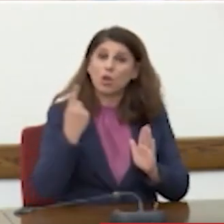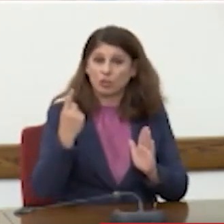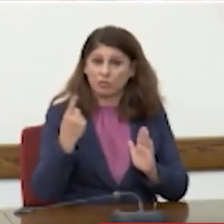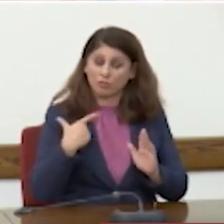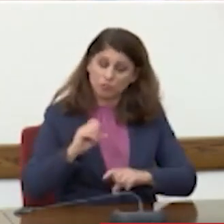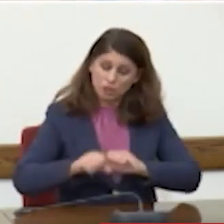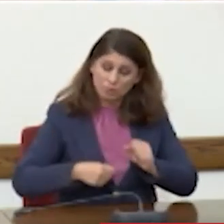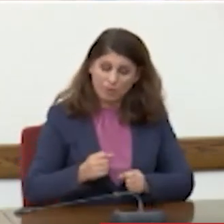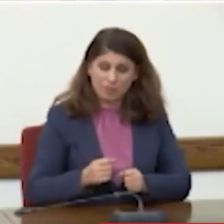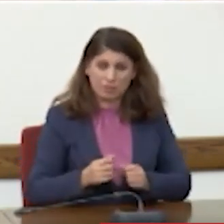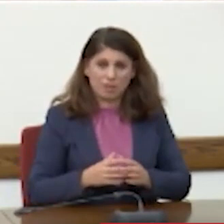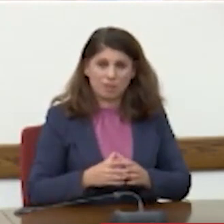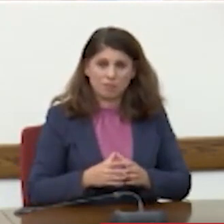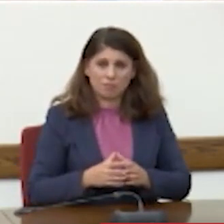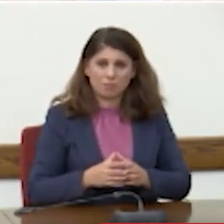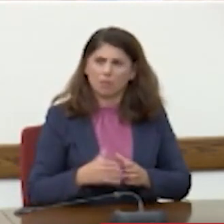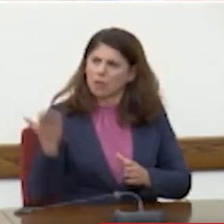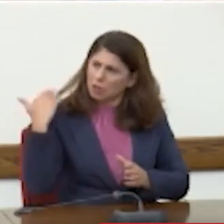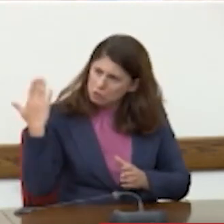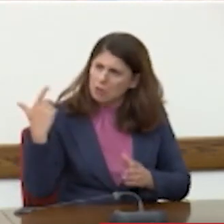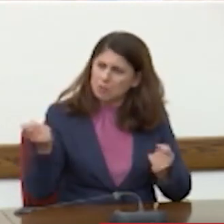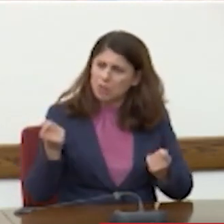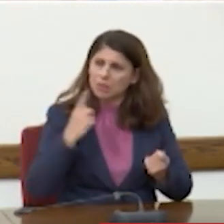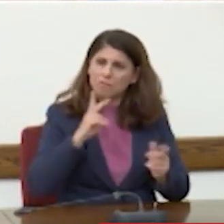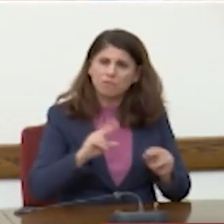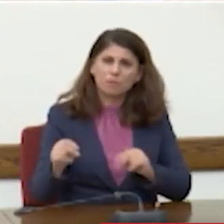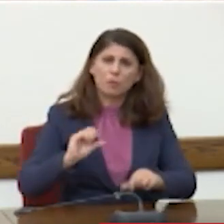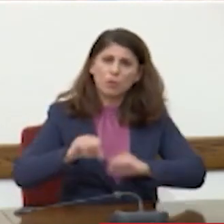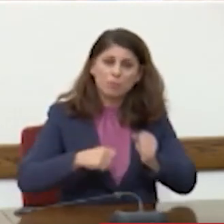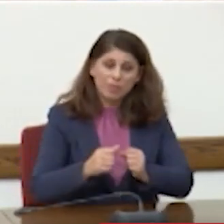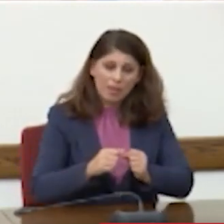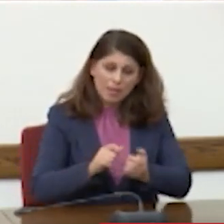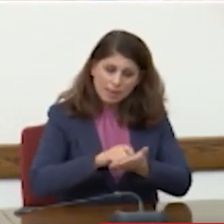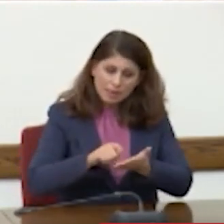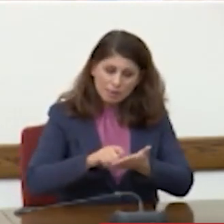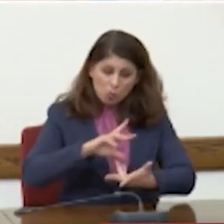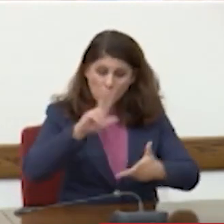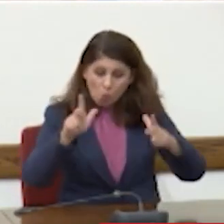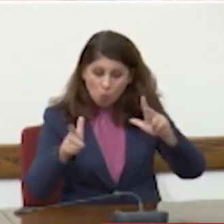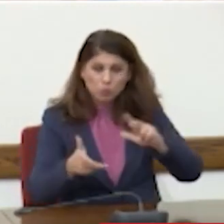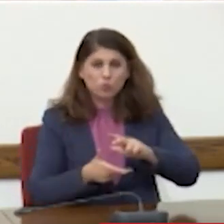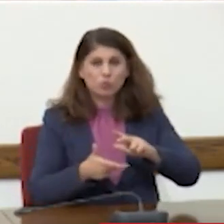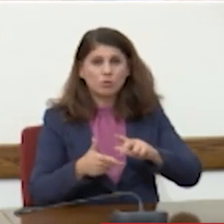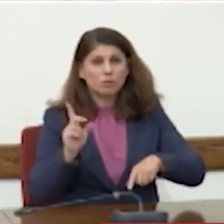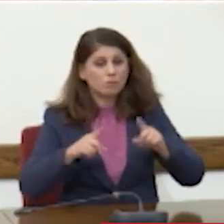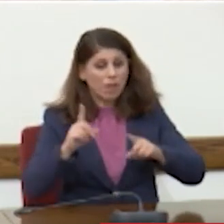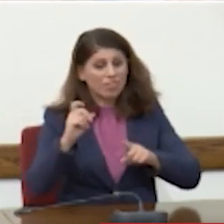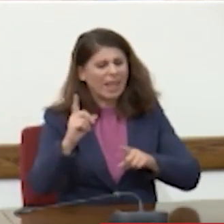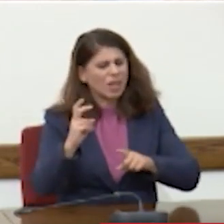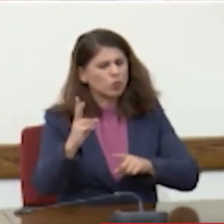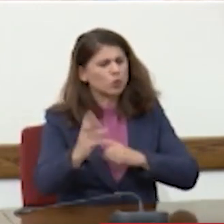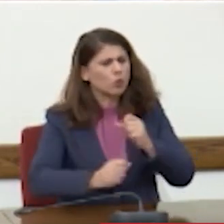Επανάσταση. Ο Πρωθυπουργός, στο άνοιγμα της τοποθέτησής του σχετικά με το συγκεκριμένο ζήτημα, περιέγραψε με ακρίβεια το ακαθόδες πρόβλημα του